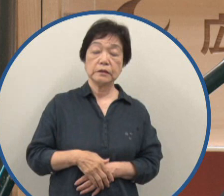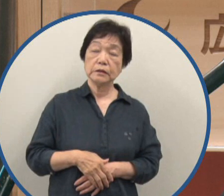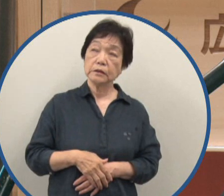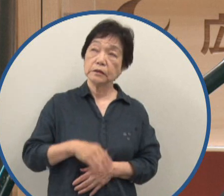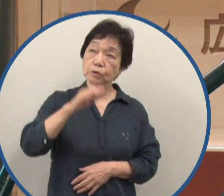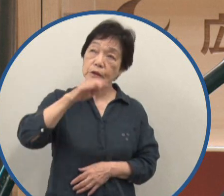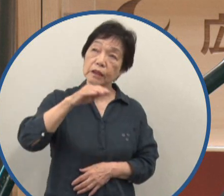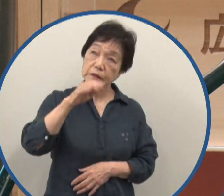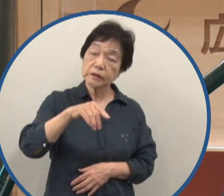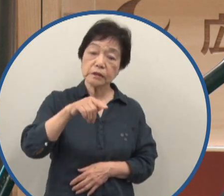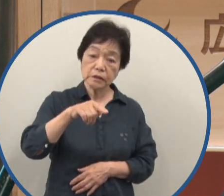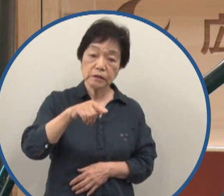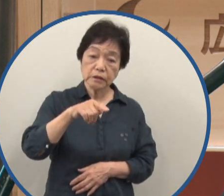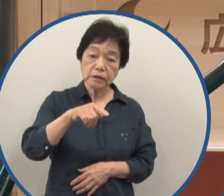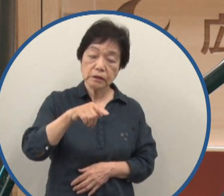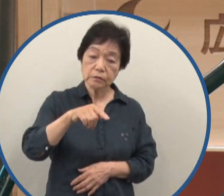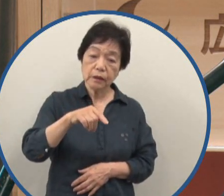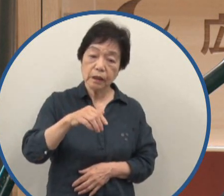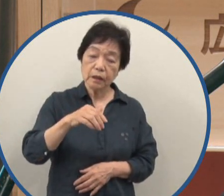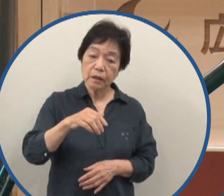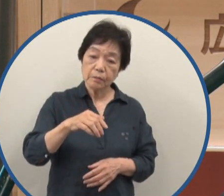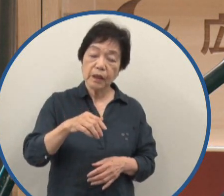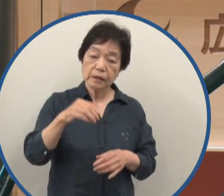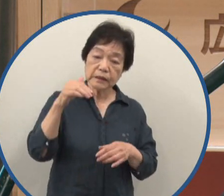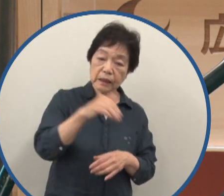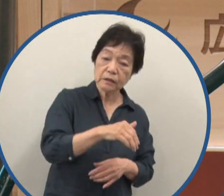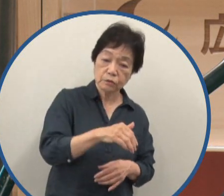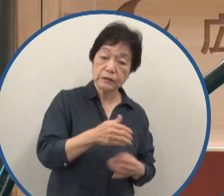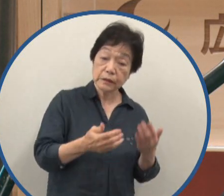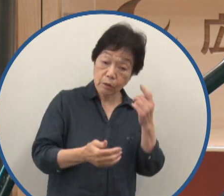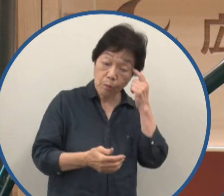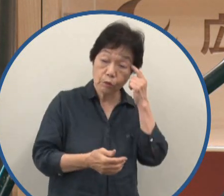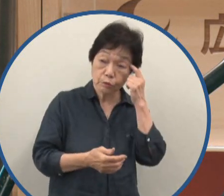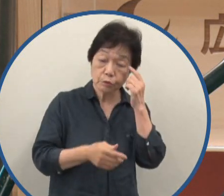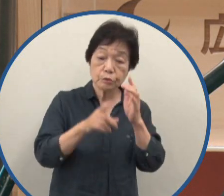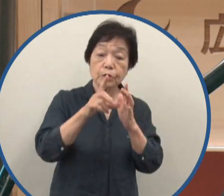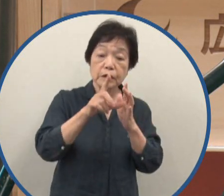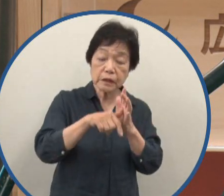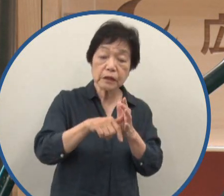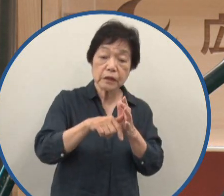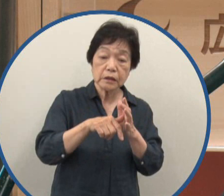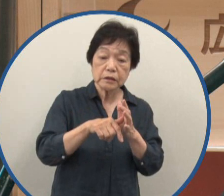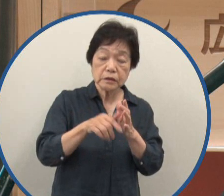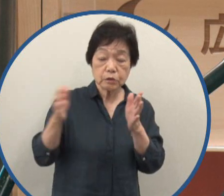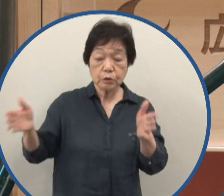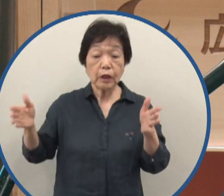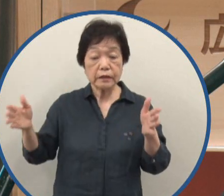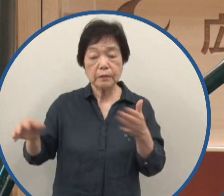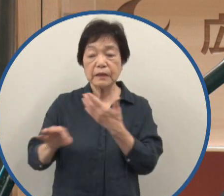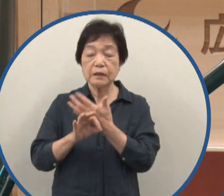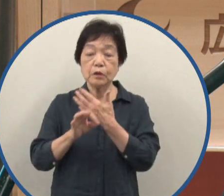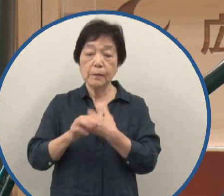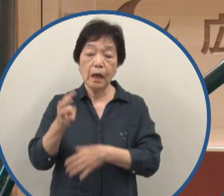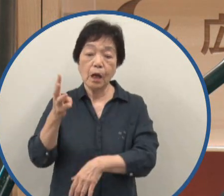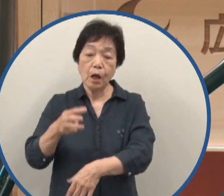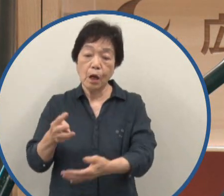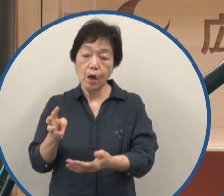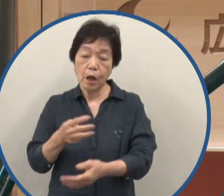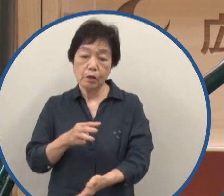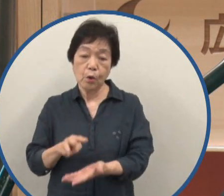にはですね、下がってくるんじゃないかと思います。まあ、その間に、まあ、ワクチンのこともある